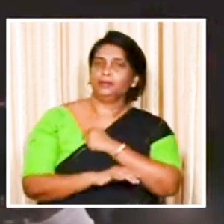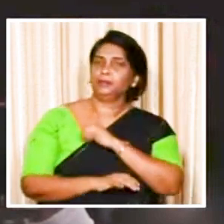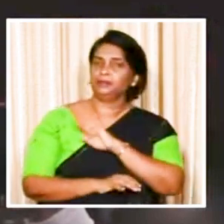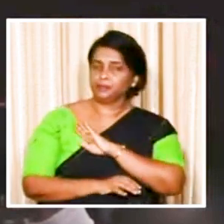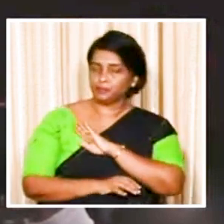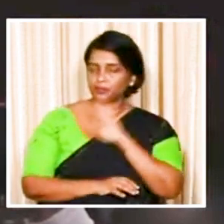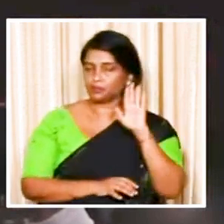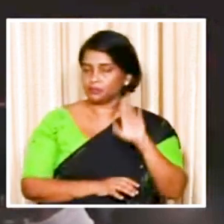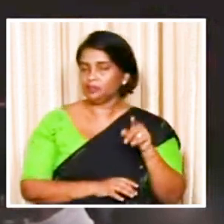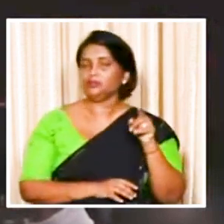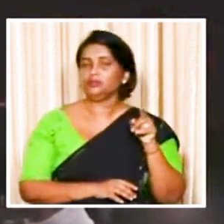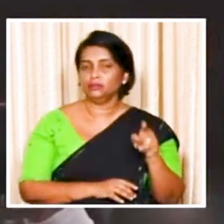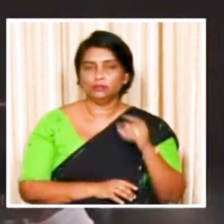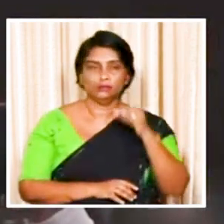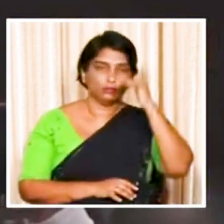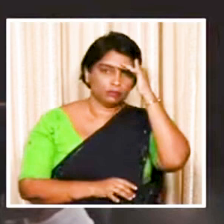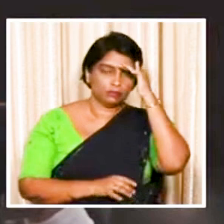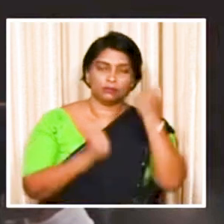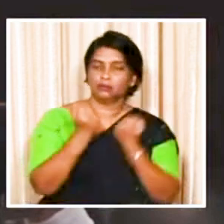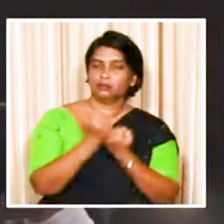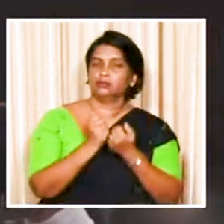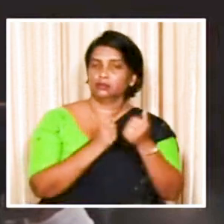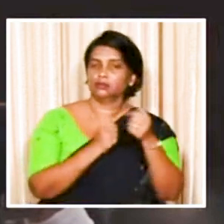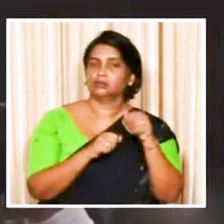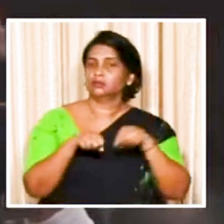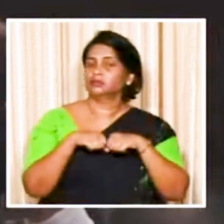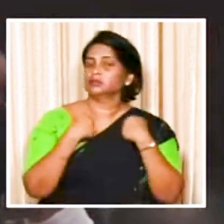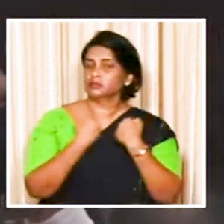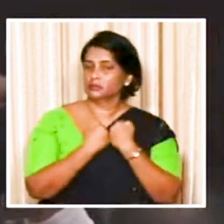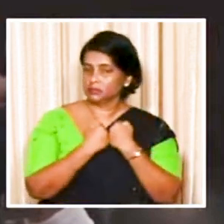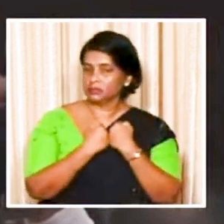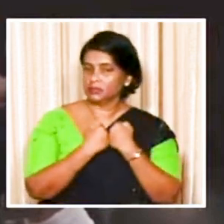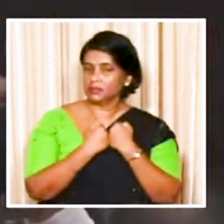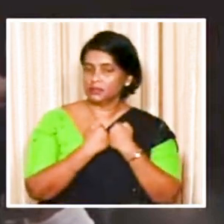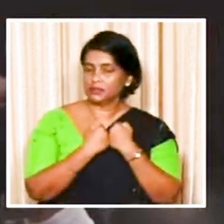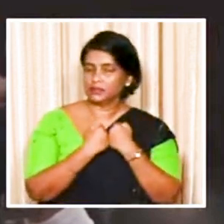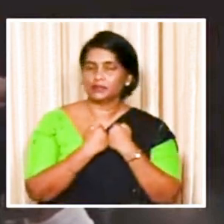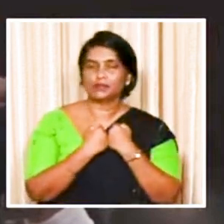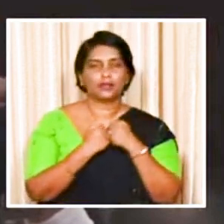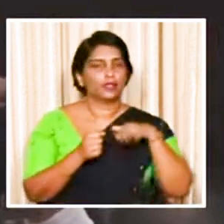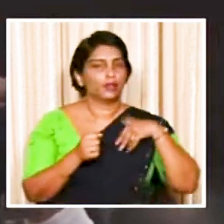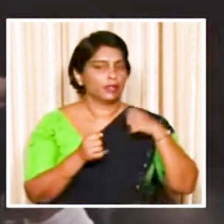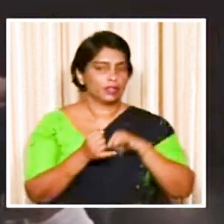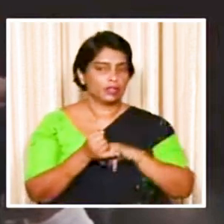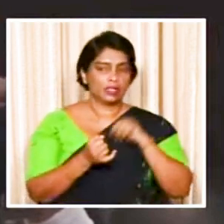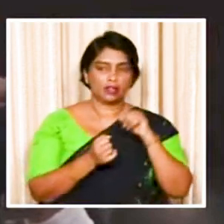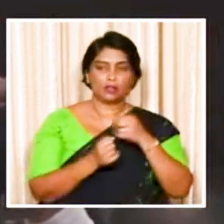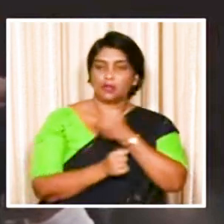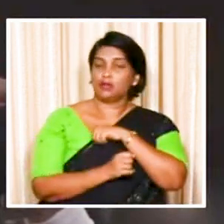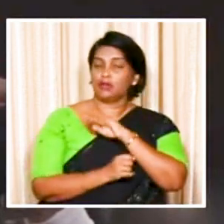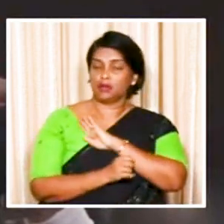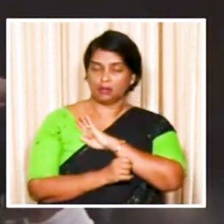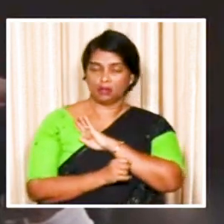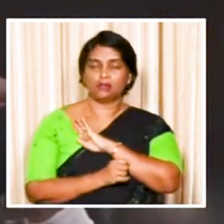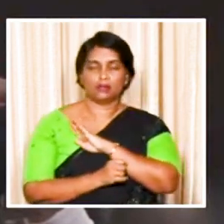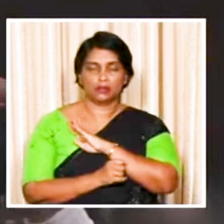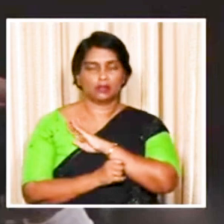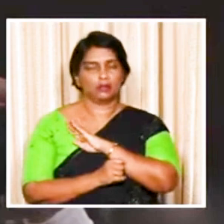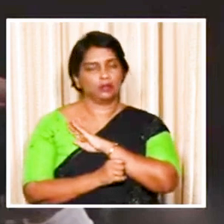ராவிய அமைப்பின் பொதுச் செயலாளரான மாகல் கந்த சுதந்த தேரர் கடந்த